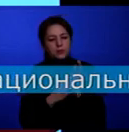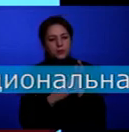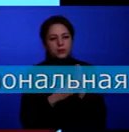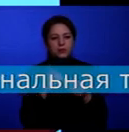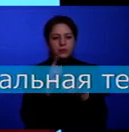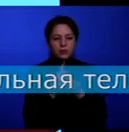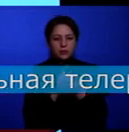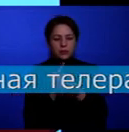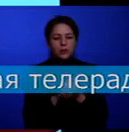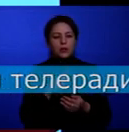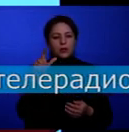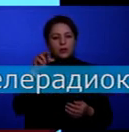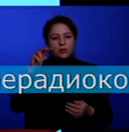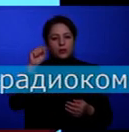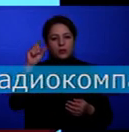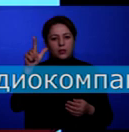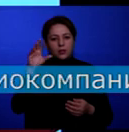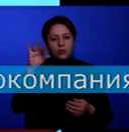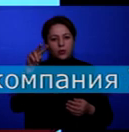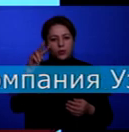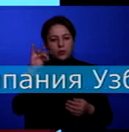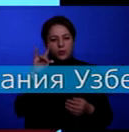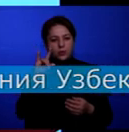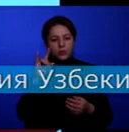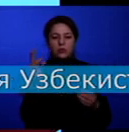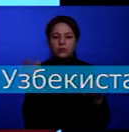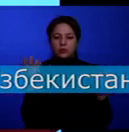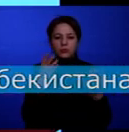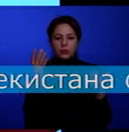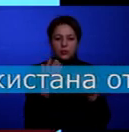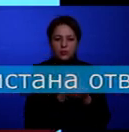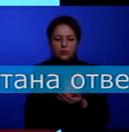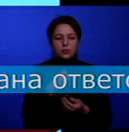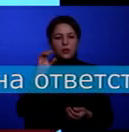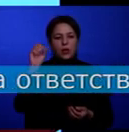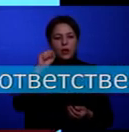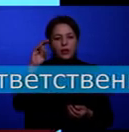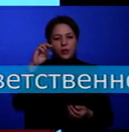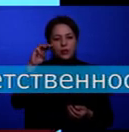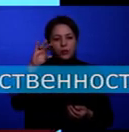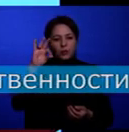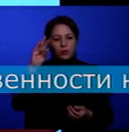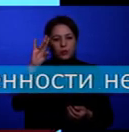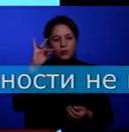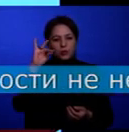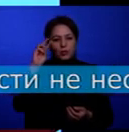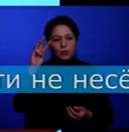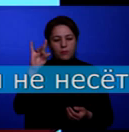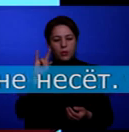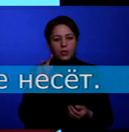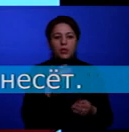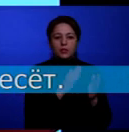подобрать глаголы противоположные по значению это значит антонимы из полученными парами составьте